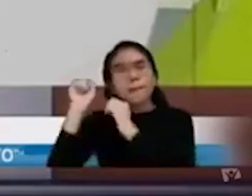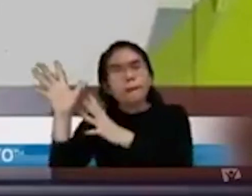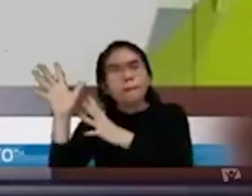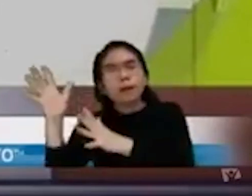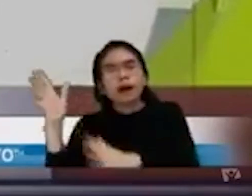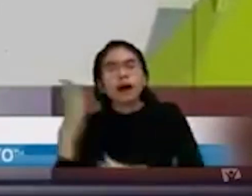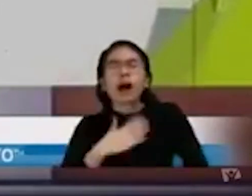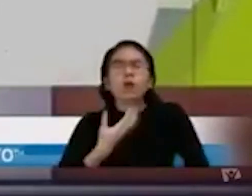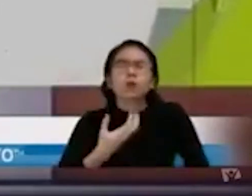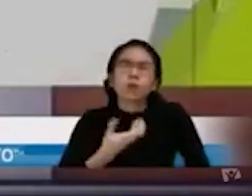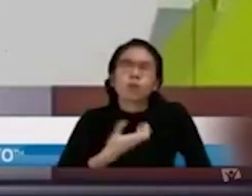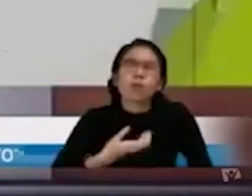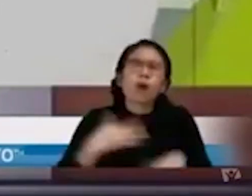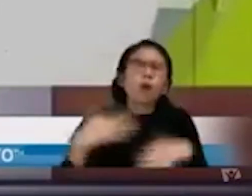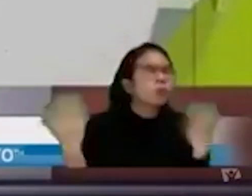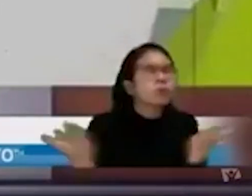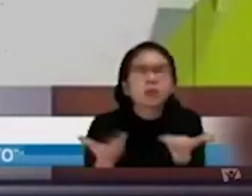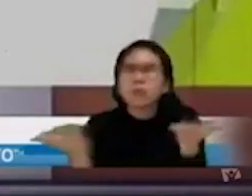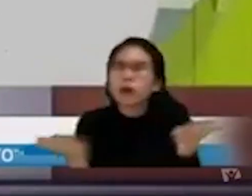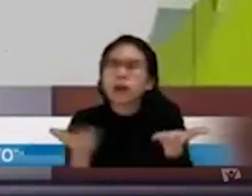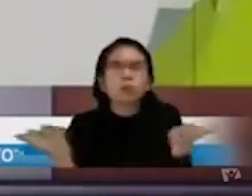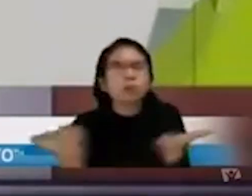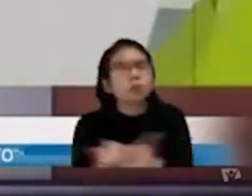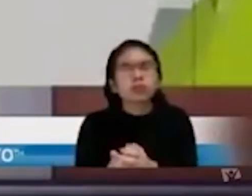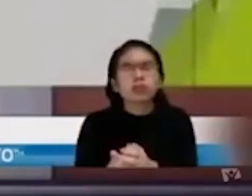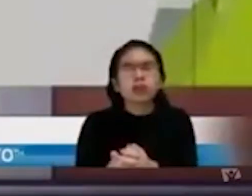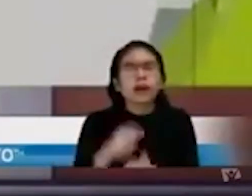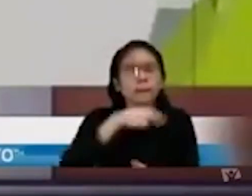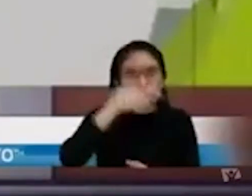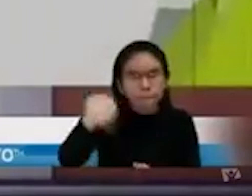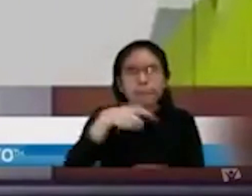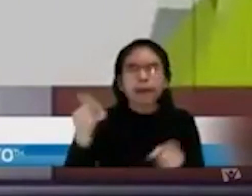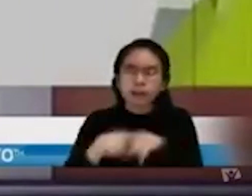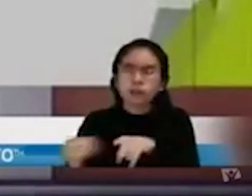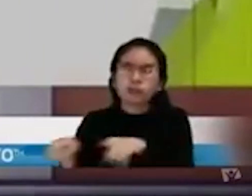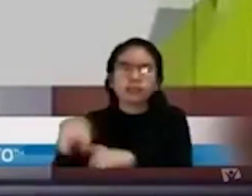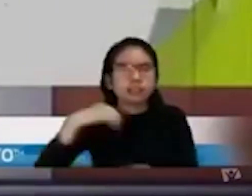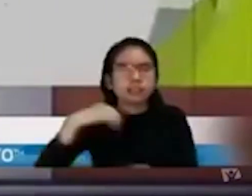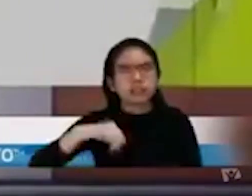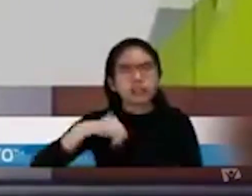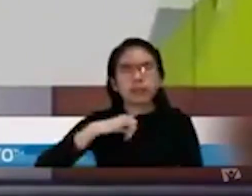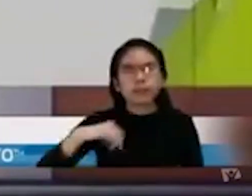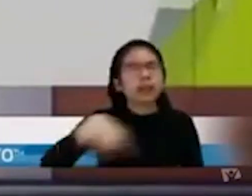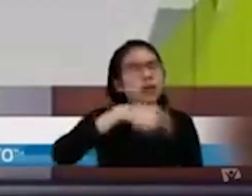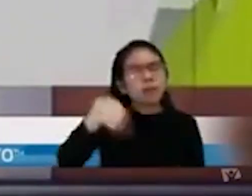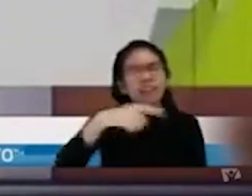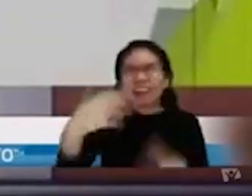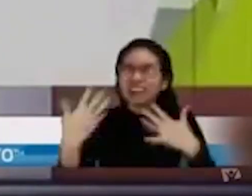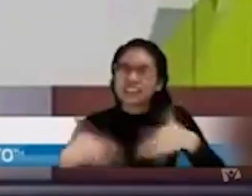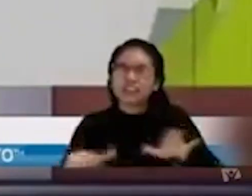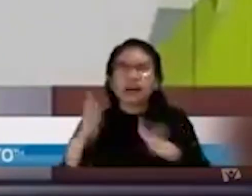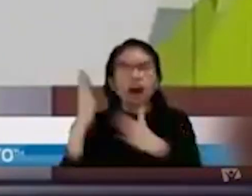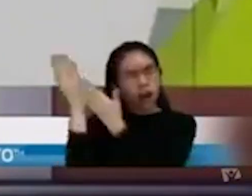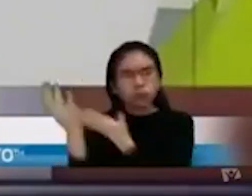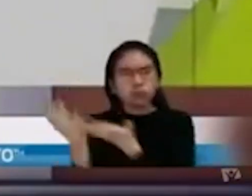aku berada, mereka juga berada bersama-sama dengan aku. Mereka yang telah engkau berikan kepadaku, agar mereka